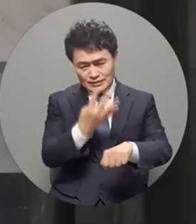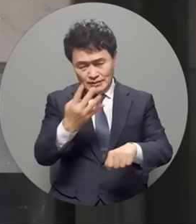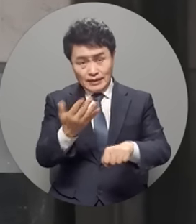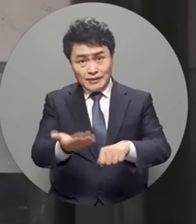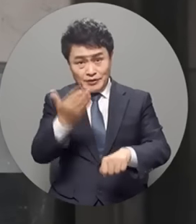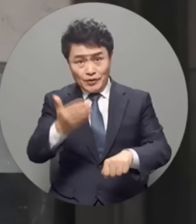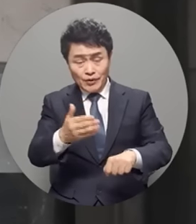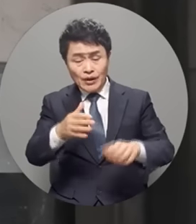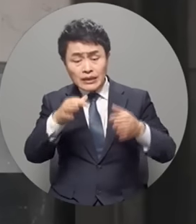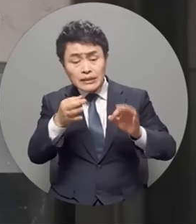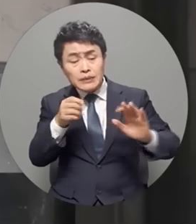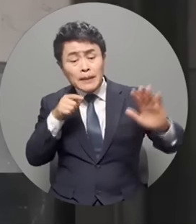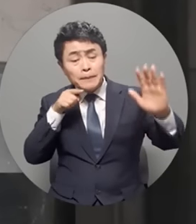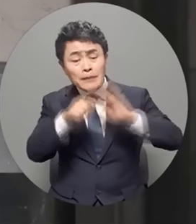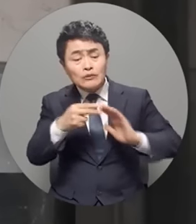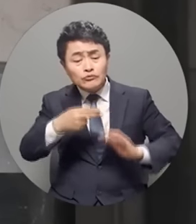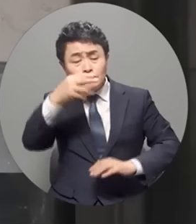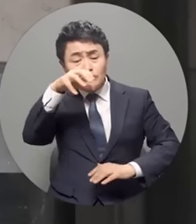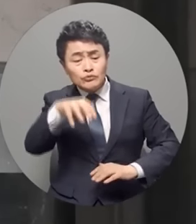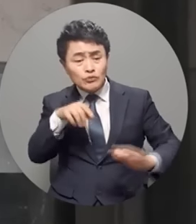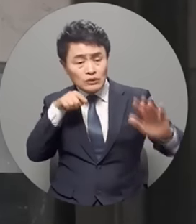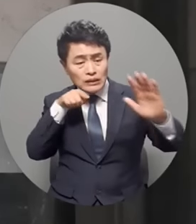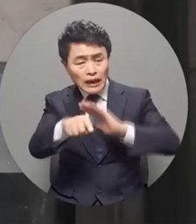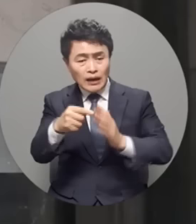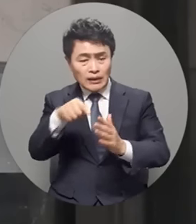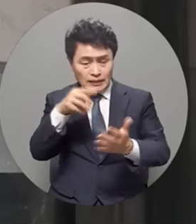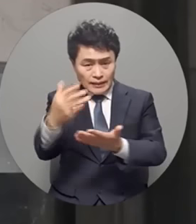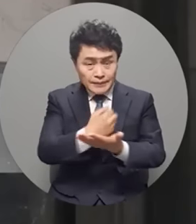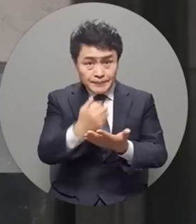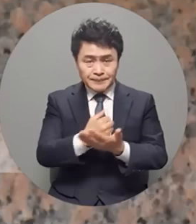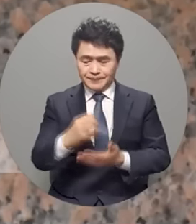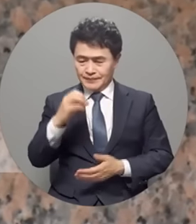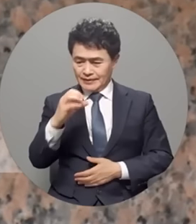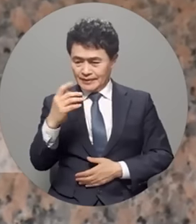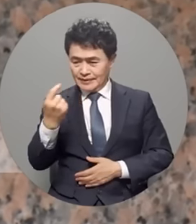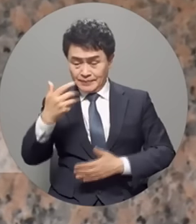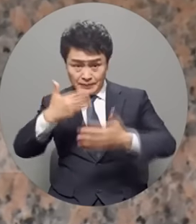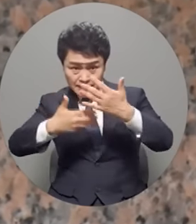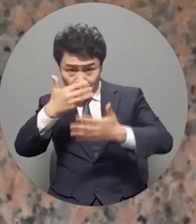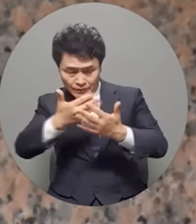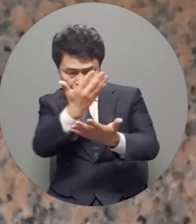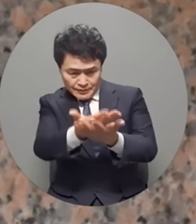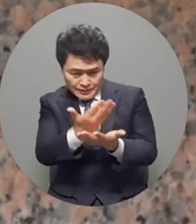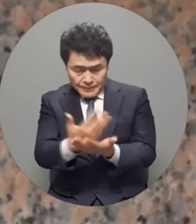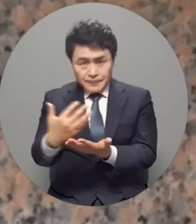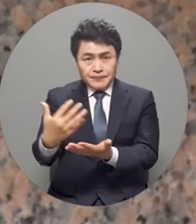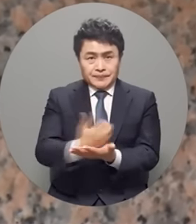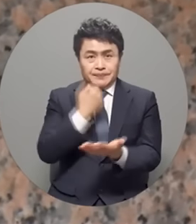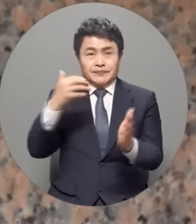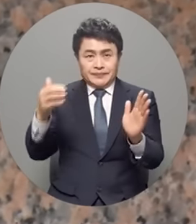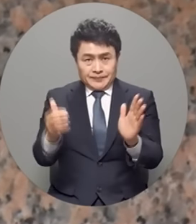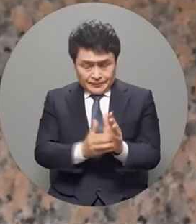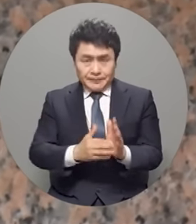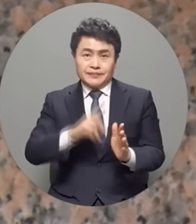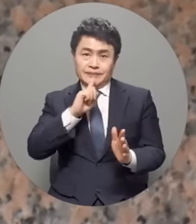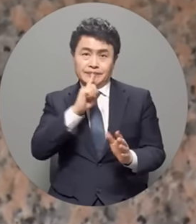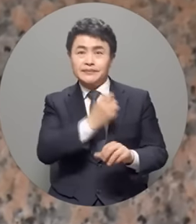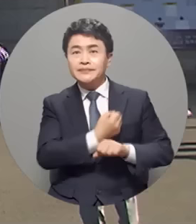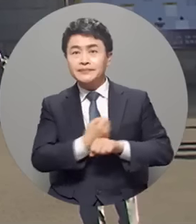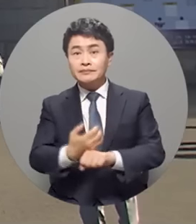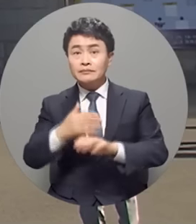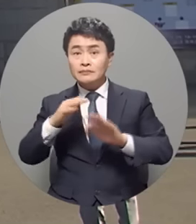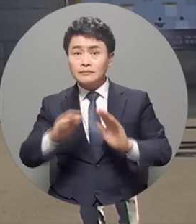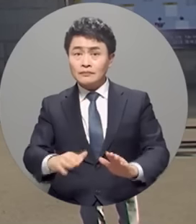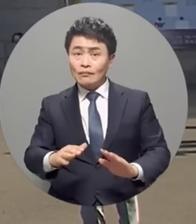김씨가 방문했던 유흥주점을 압수 소해 cctv 영상 등 자료를 확보한 것으로 전해졌습니다 이런